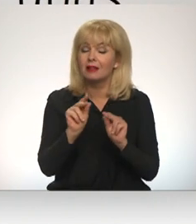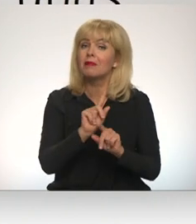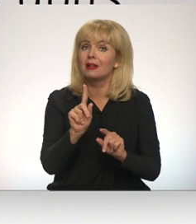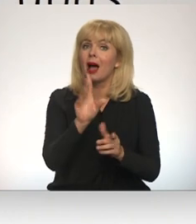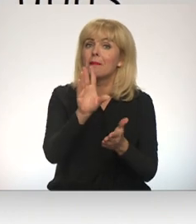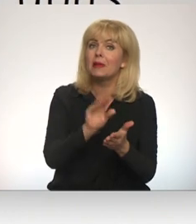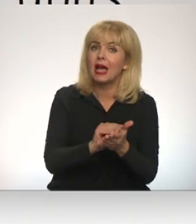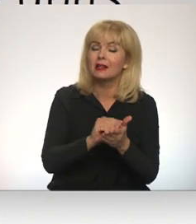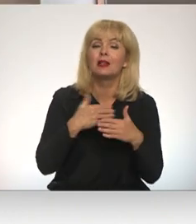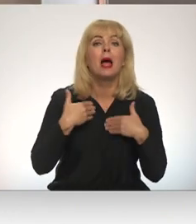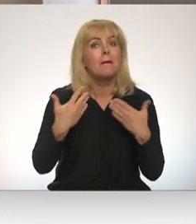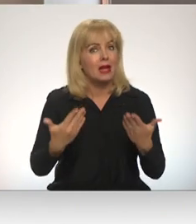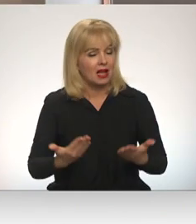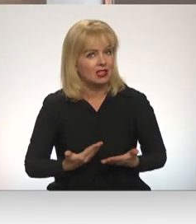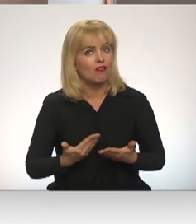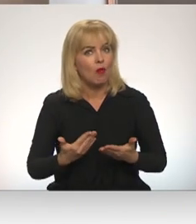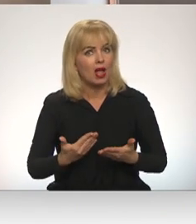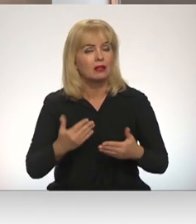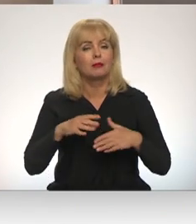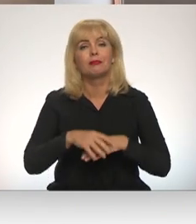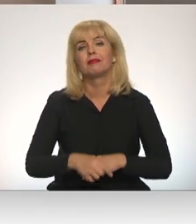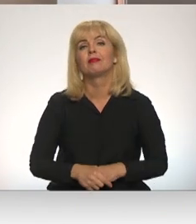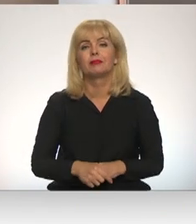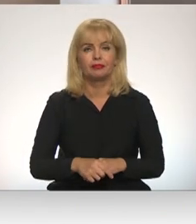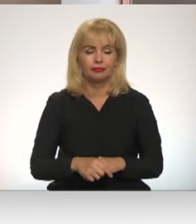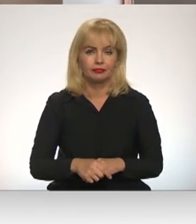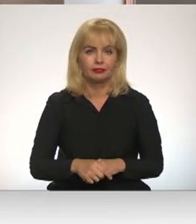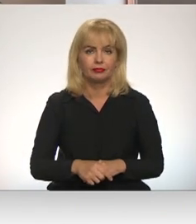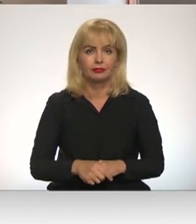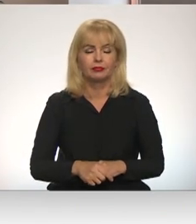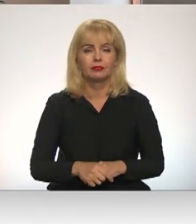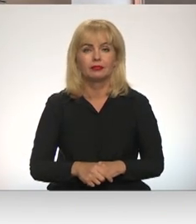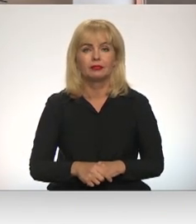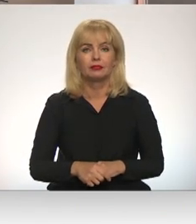piedzīvot Dievu. Ieva Benefelda, Lants Peršavits, TV Kursa.